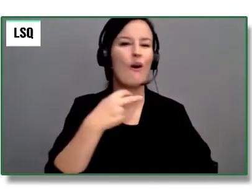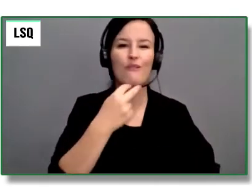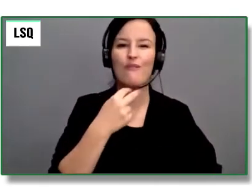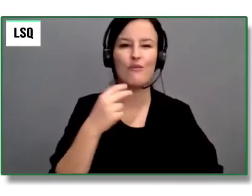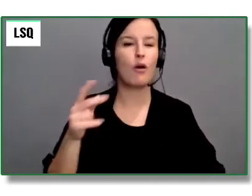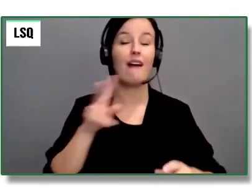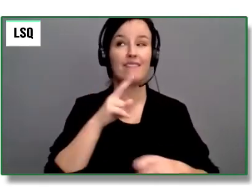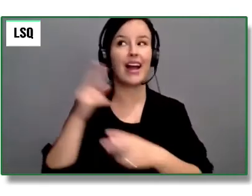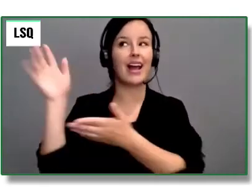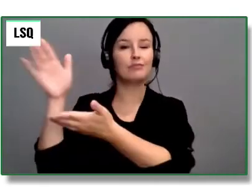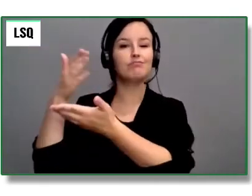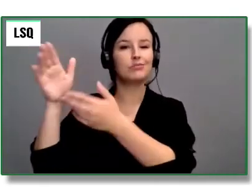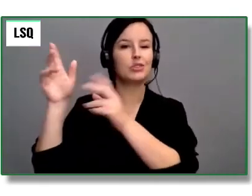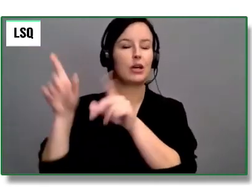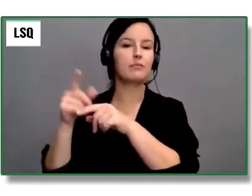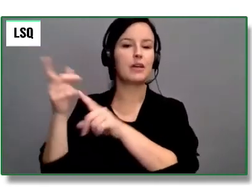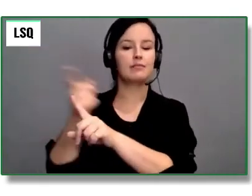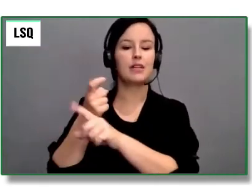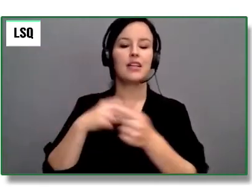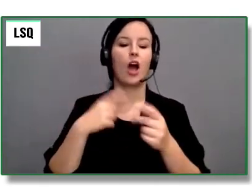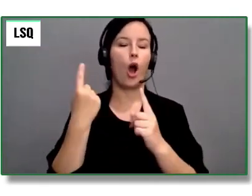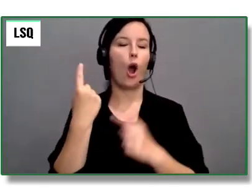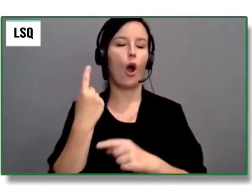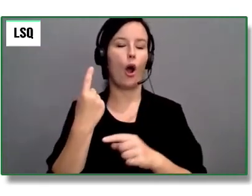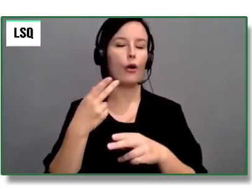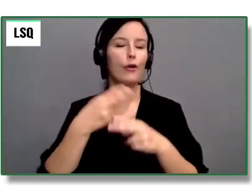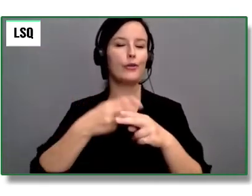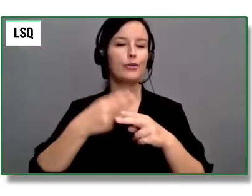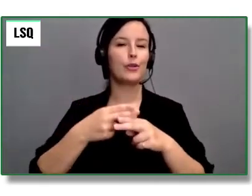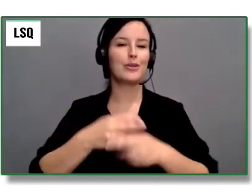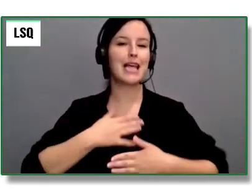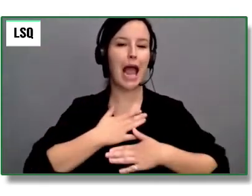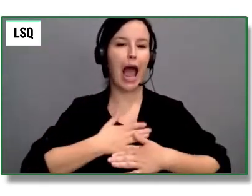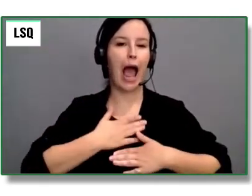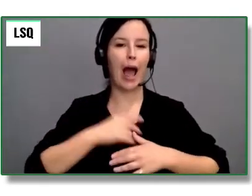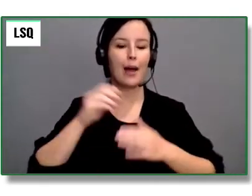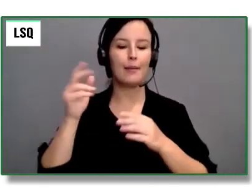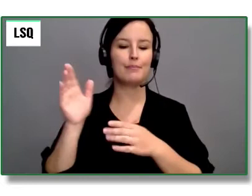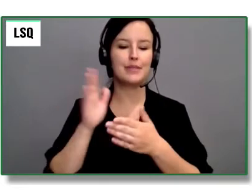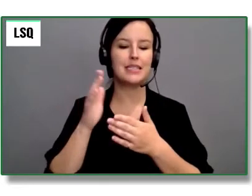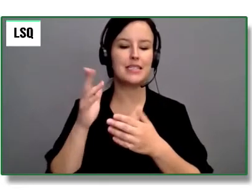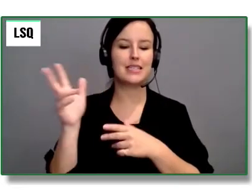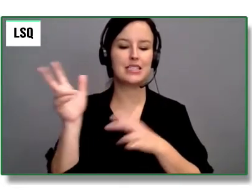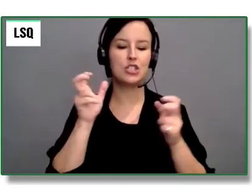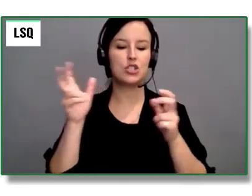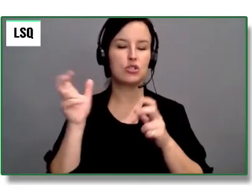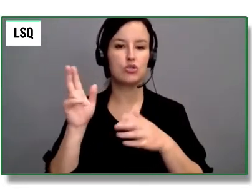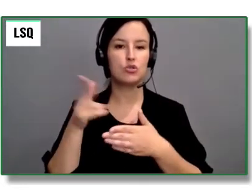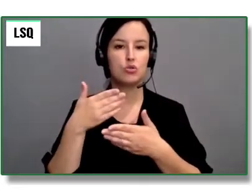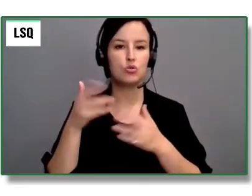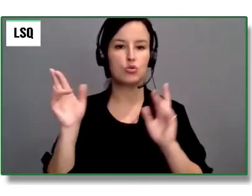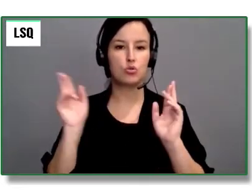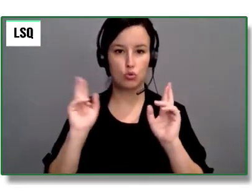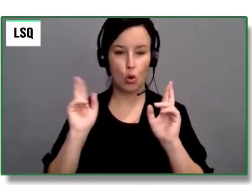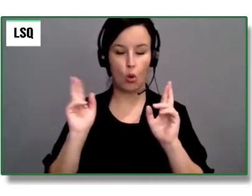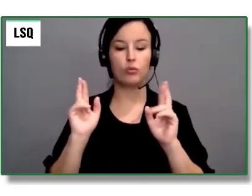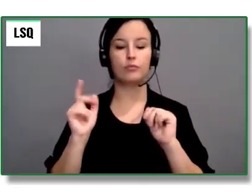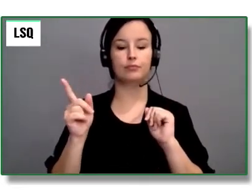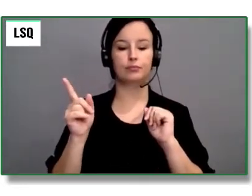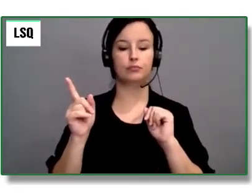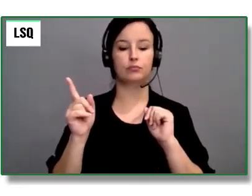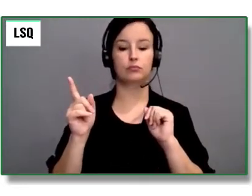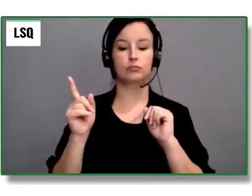en a un que j'aime qui s'appelle Happy Sounds et Nature Sounds podcast par Zebediah Rice.